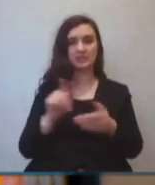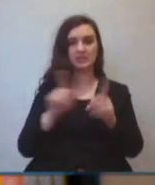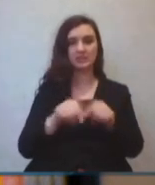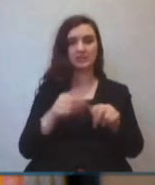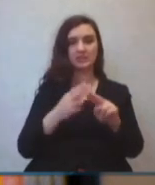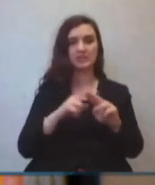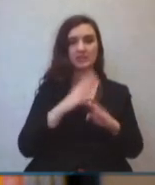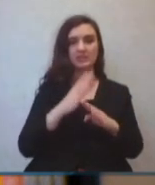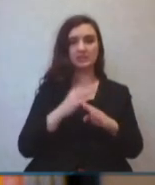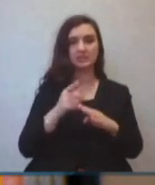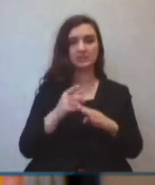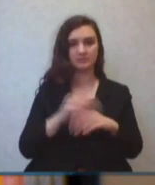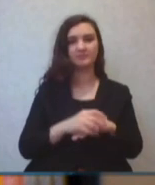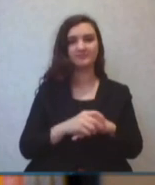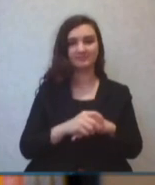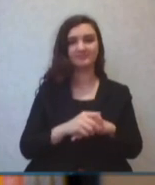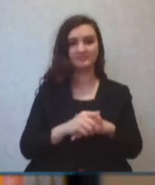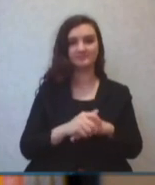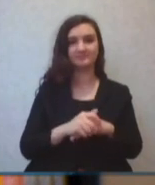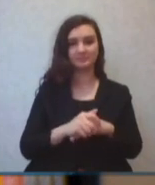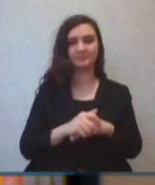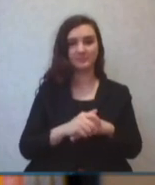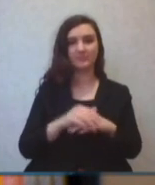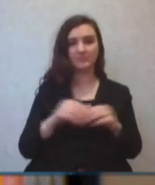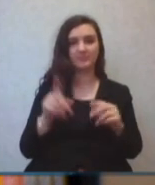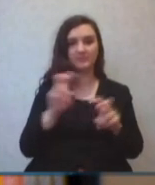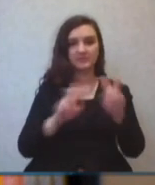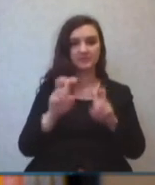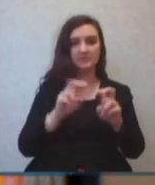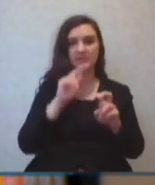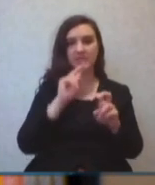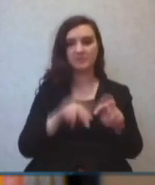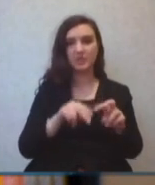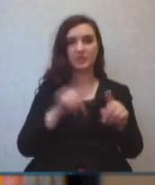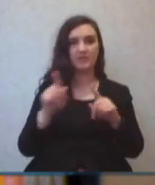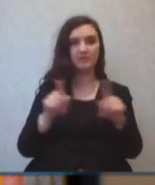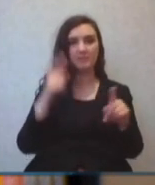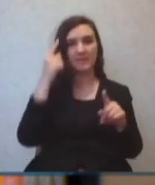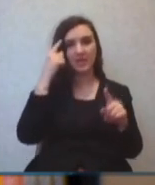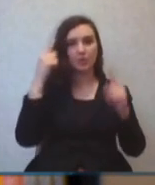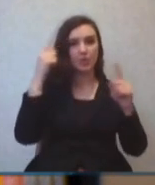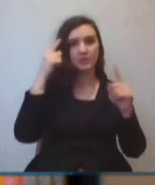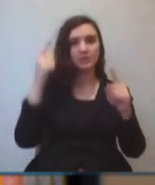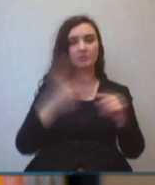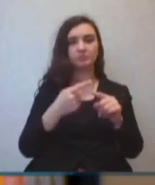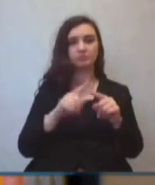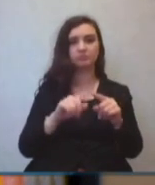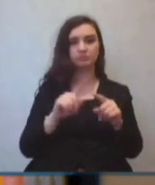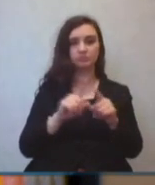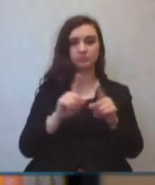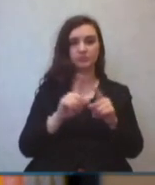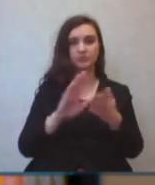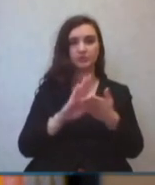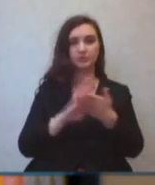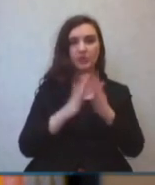ესა პარანოიალური დაყენებები, ანუ ძებნა დამნაშავეების და გარკვეულწილად